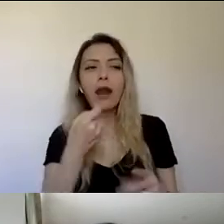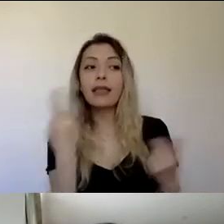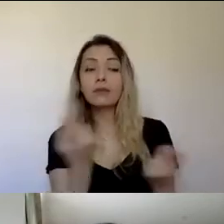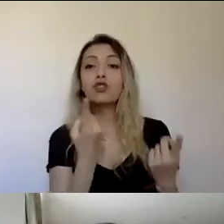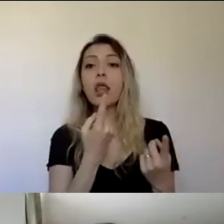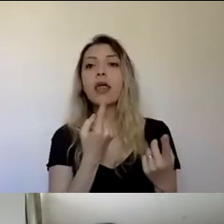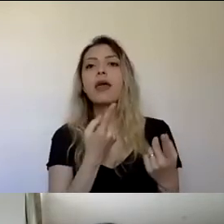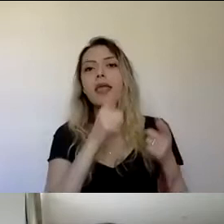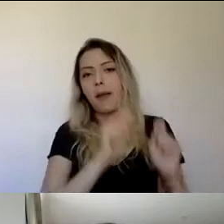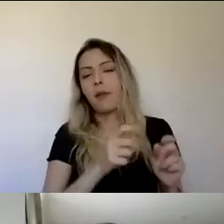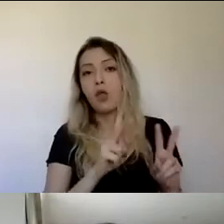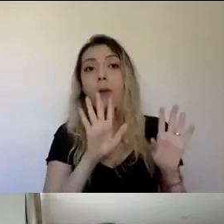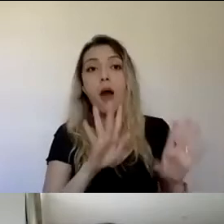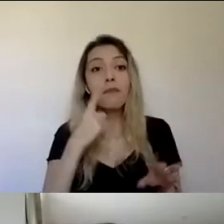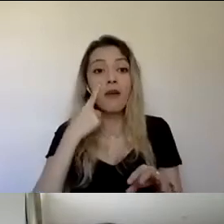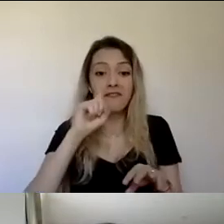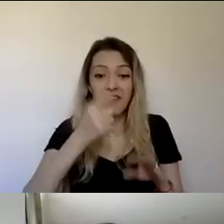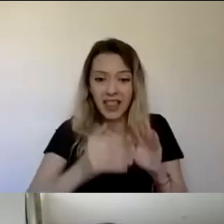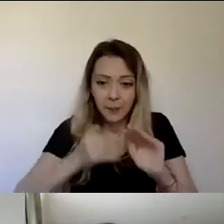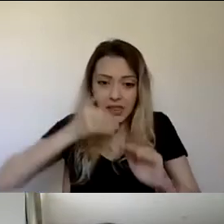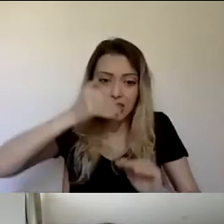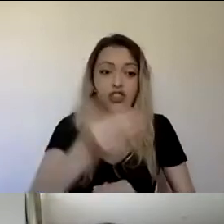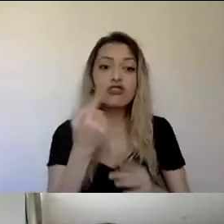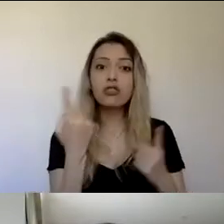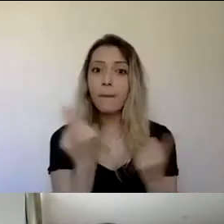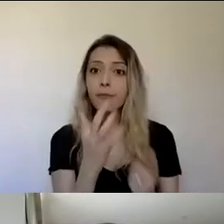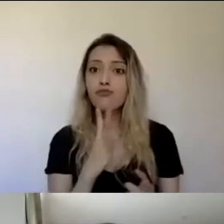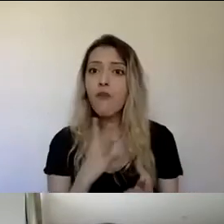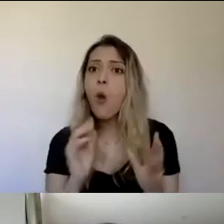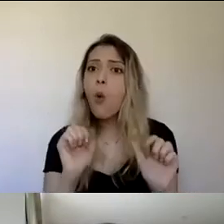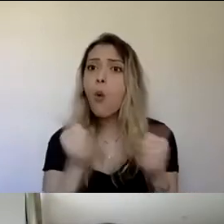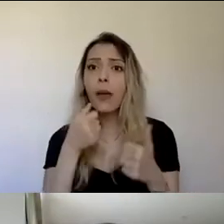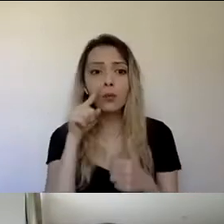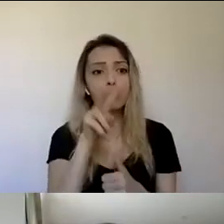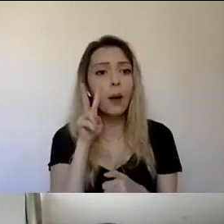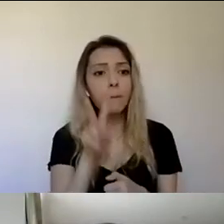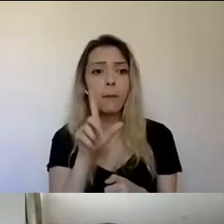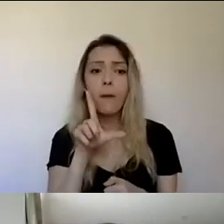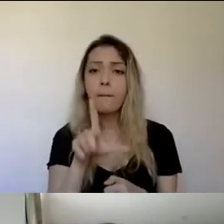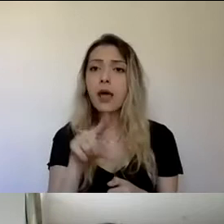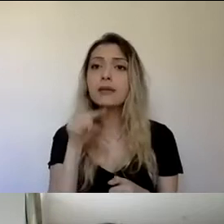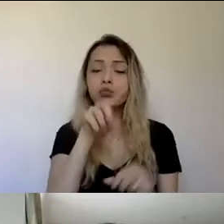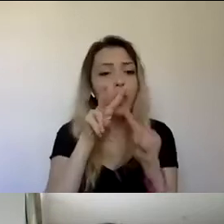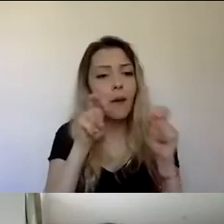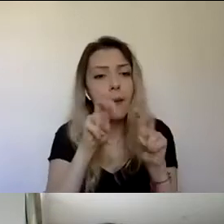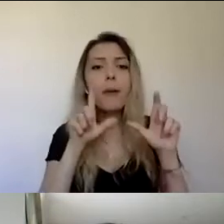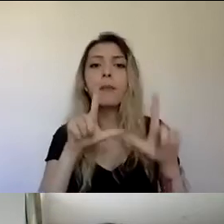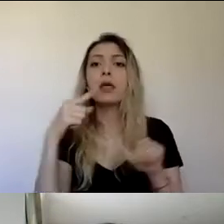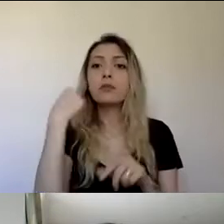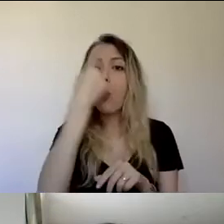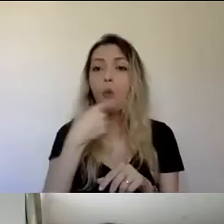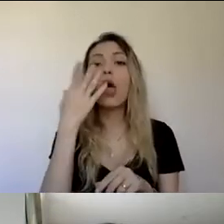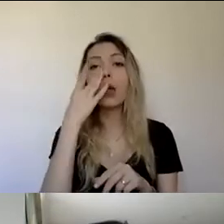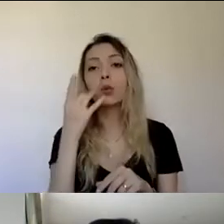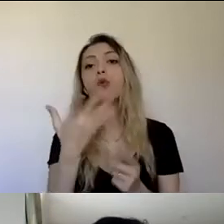için göstergeler önceden bakarak, iyice inceleyerek, göstergeler geliştirerek izleme yapmamız